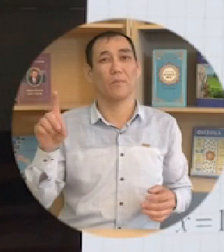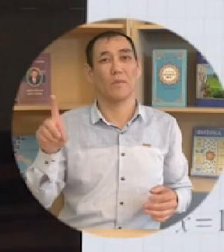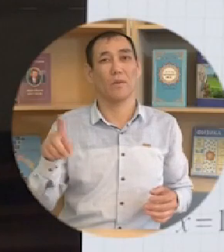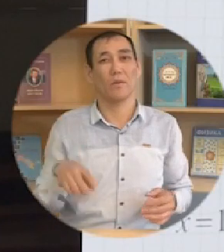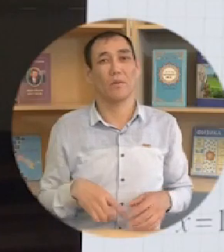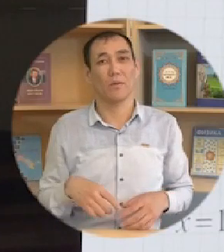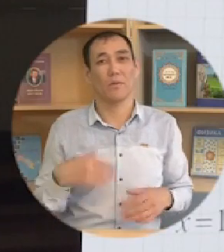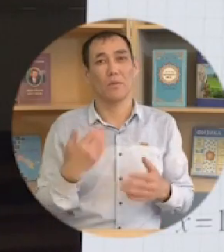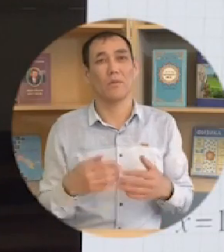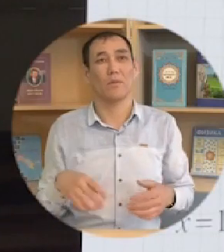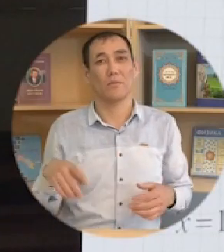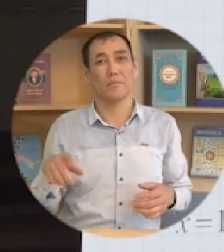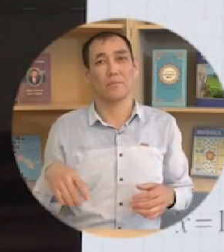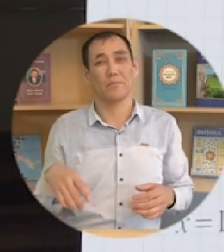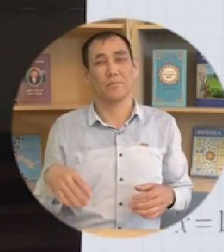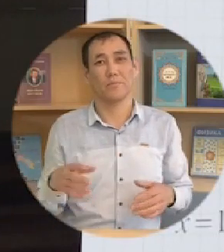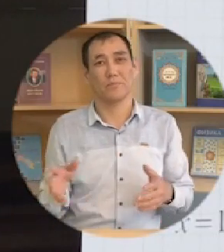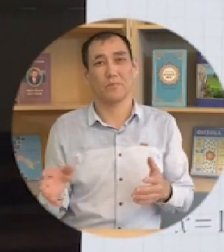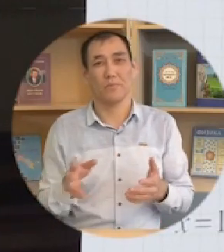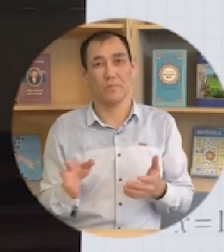Енді сабақлығымыздағы